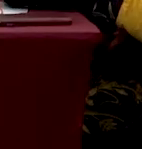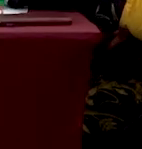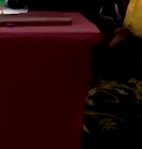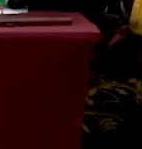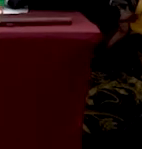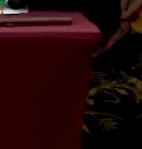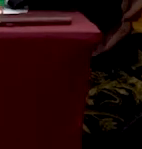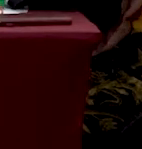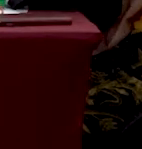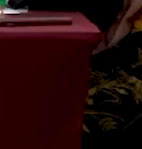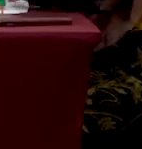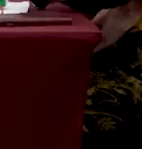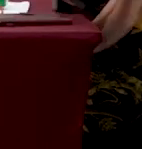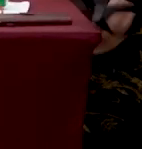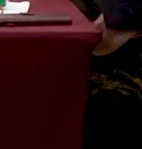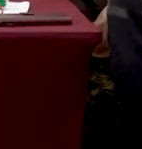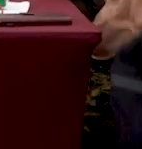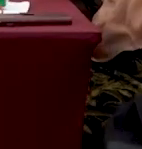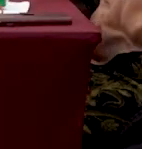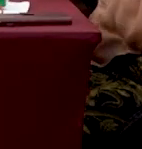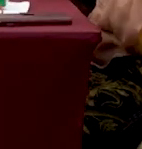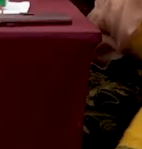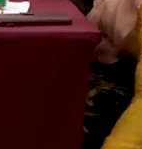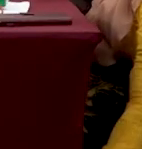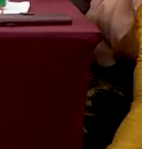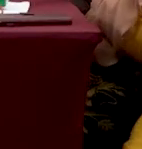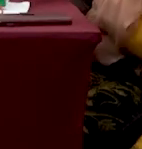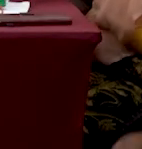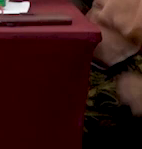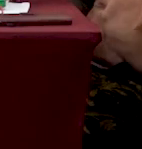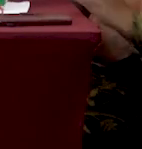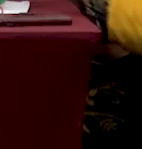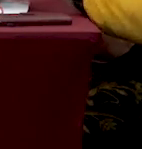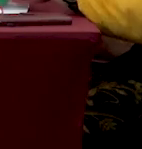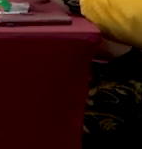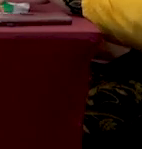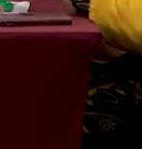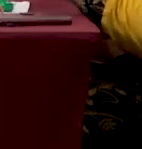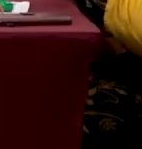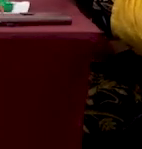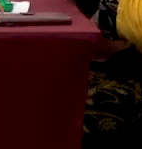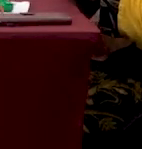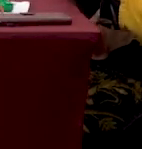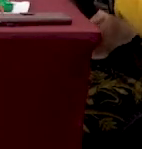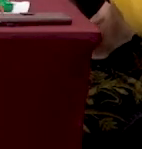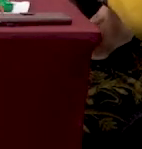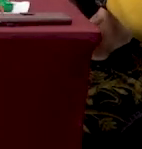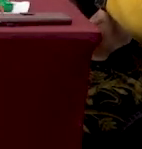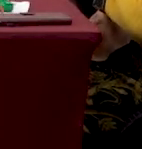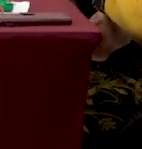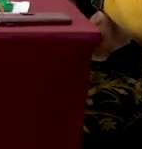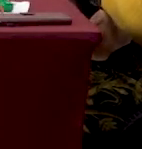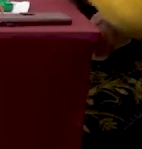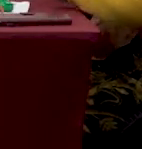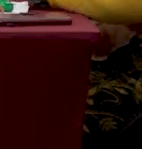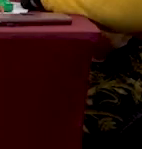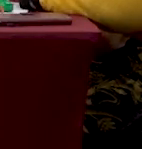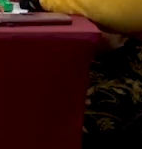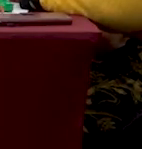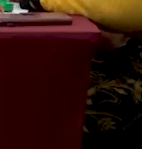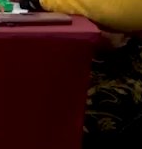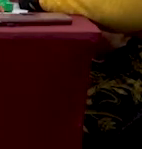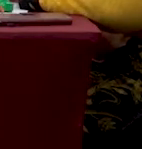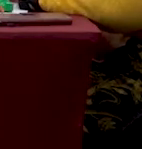eh eh Bapak kata dia dari Polda kebaca tauco dari perwakilan dari Polda deiye kemudian Kejaksaan juga